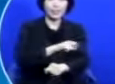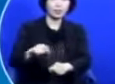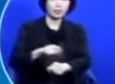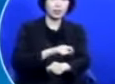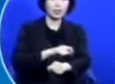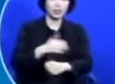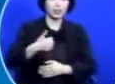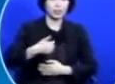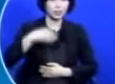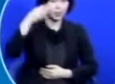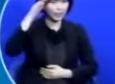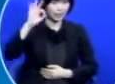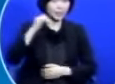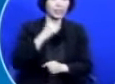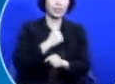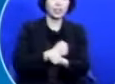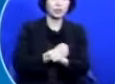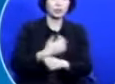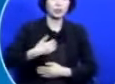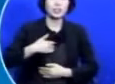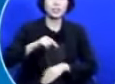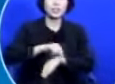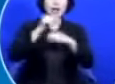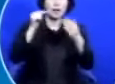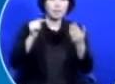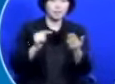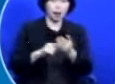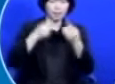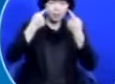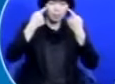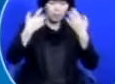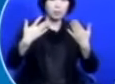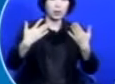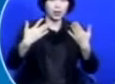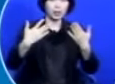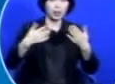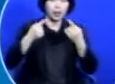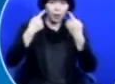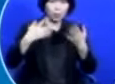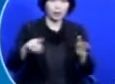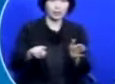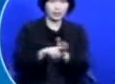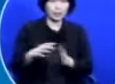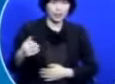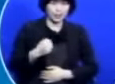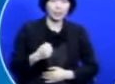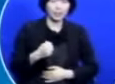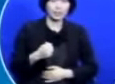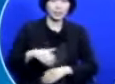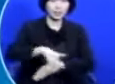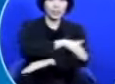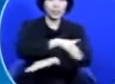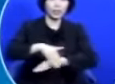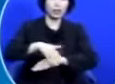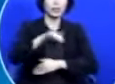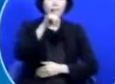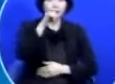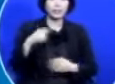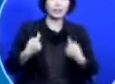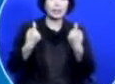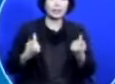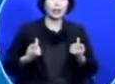저희 깨닫게 하고 또 제 마음을 분명하게 확정하게 하시려는 계획이 있는 여행 이기도